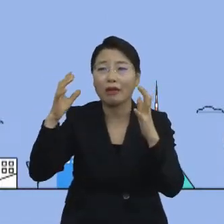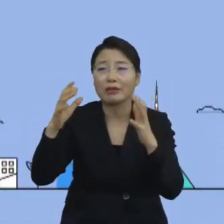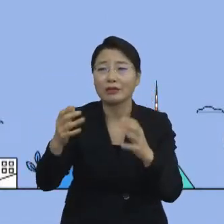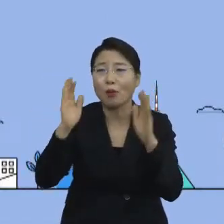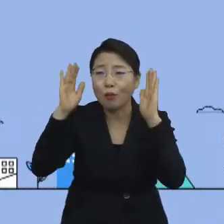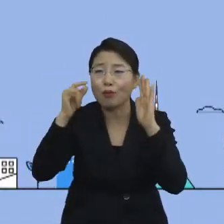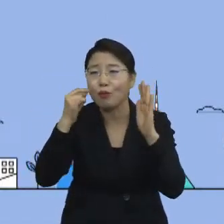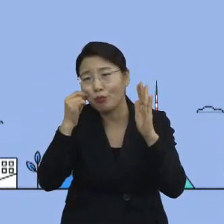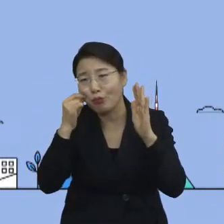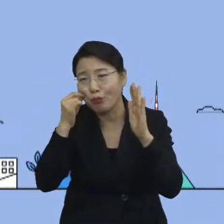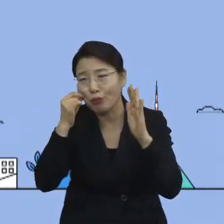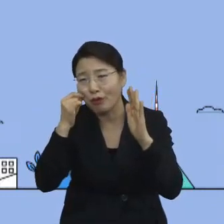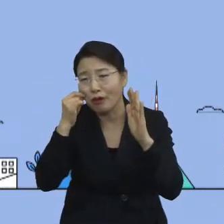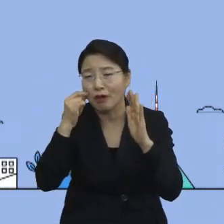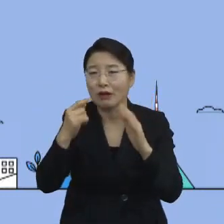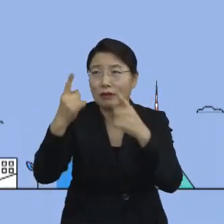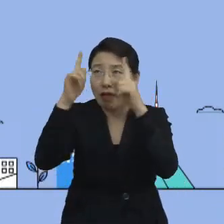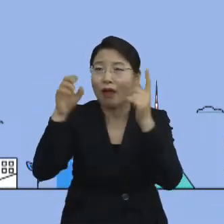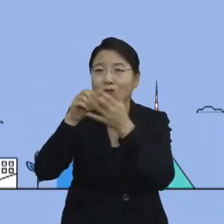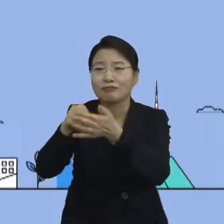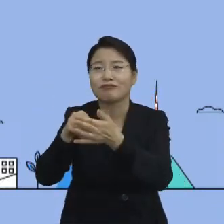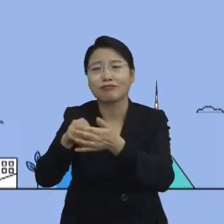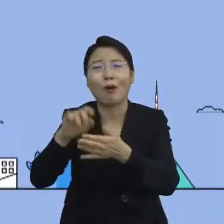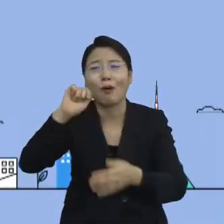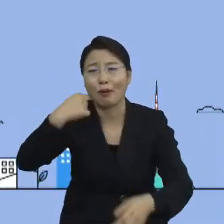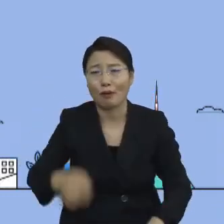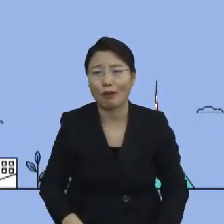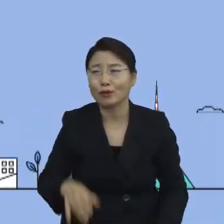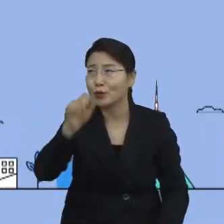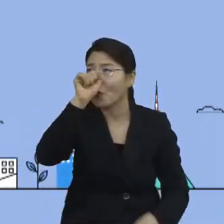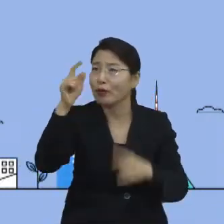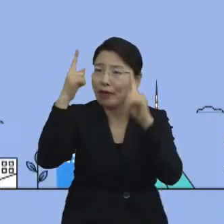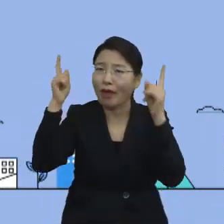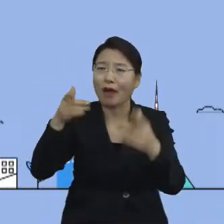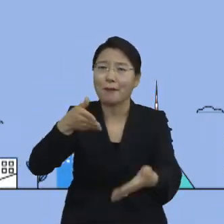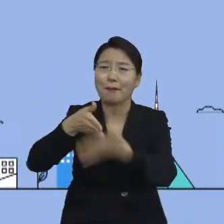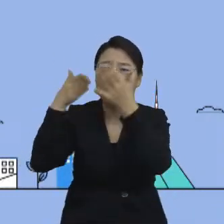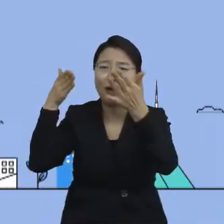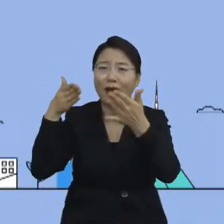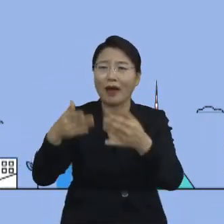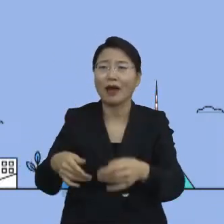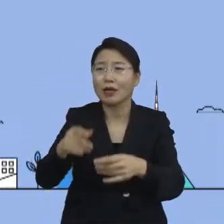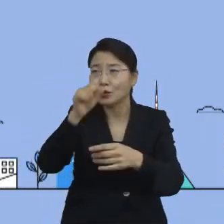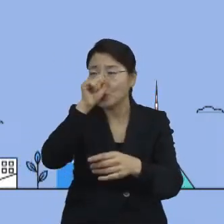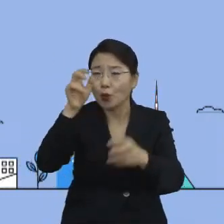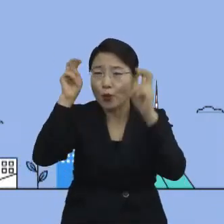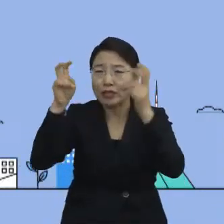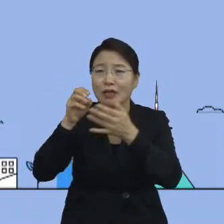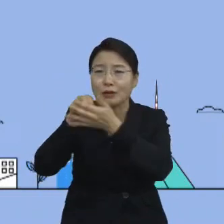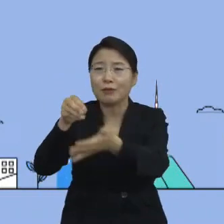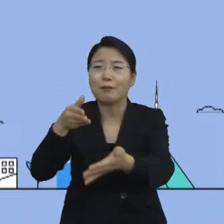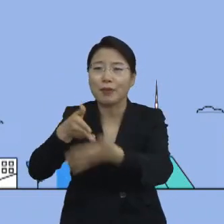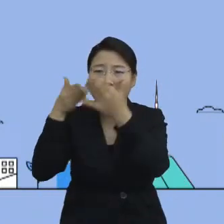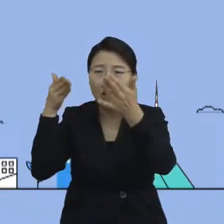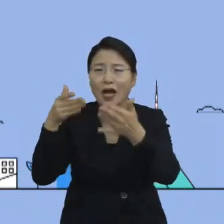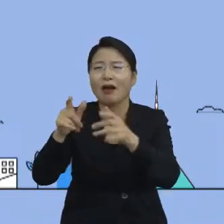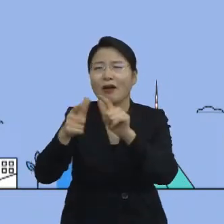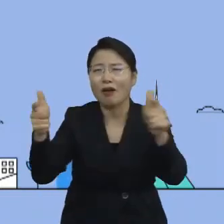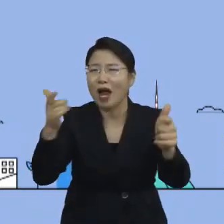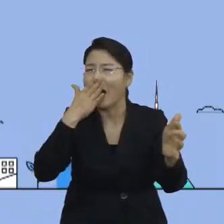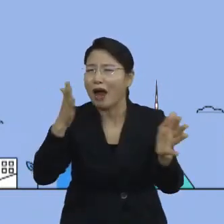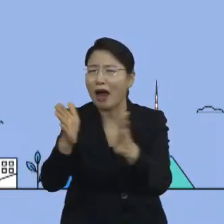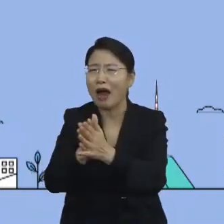선행학습이 안 되니까 좋은 대학 못 가죠. 좋은 대학 못 갈 확률이 높으면 좋은 데 취직할 확률도 낮아지고 등등등등,